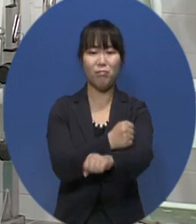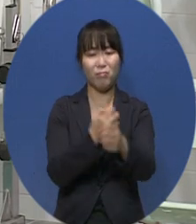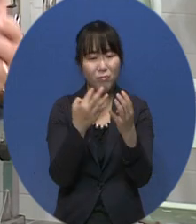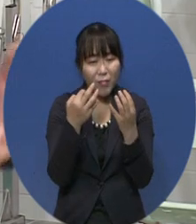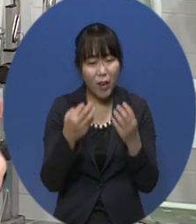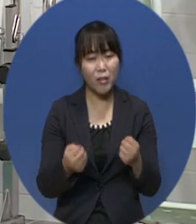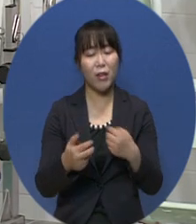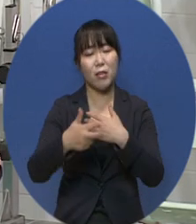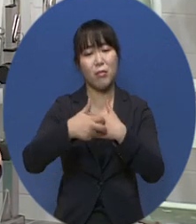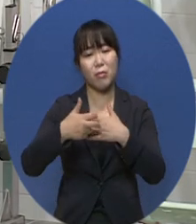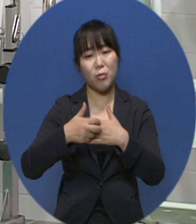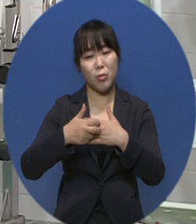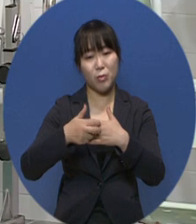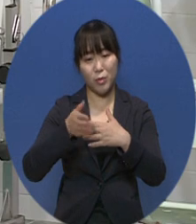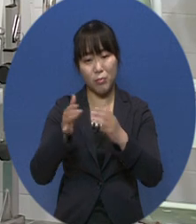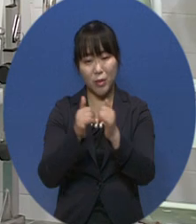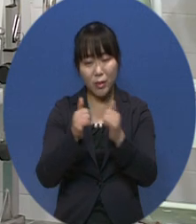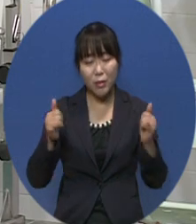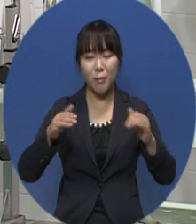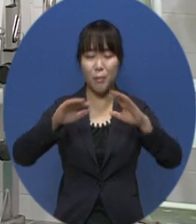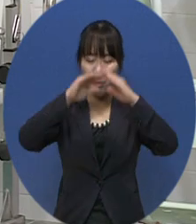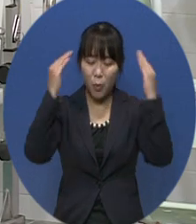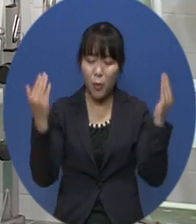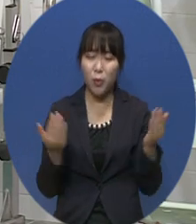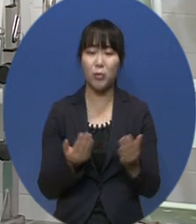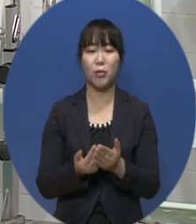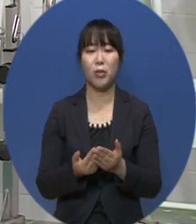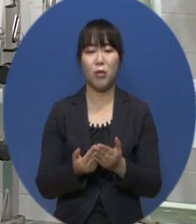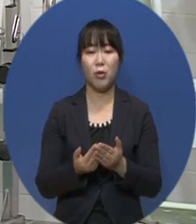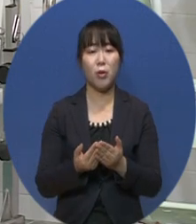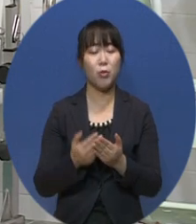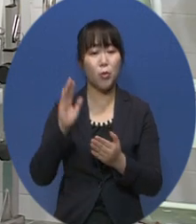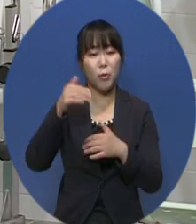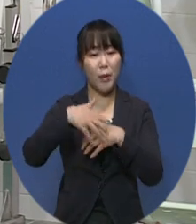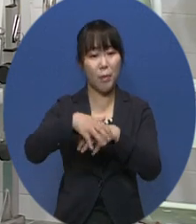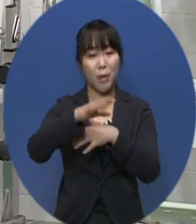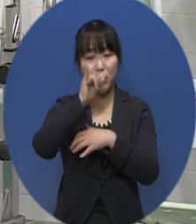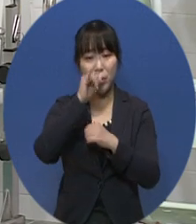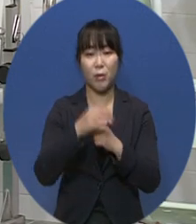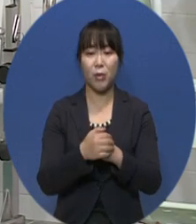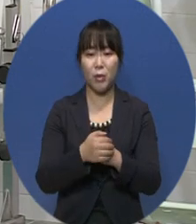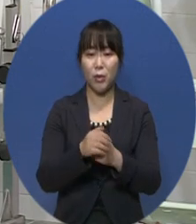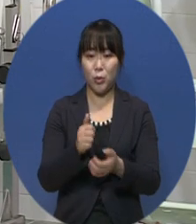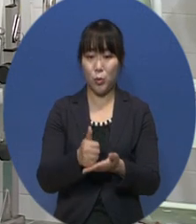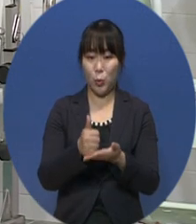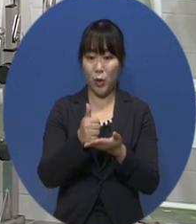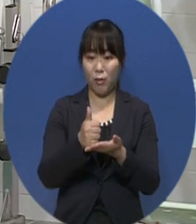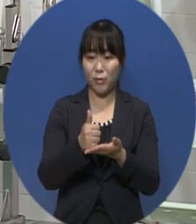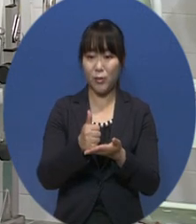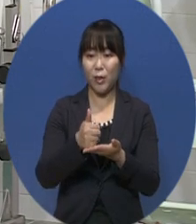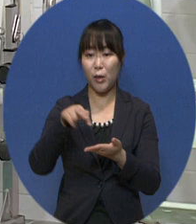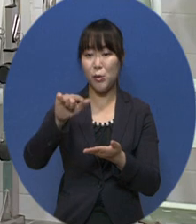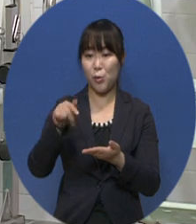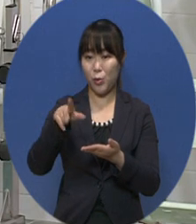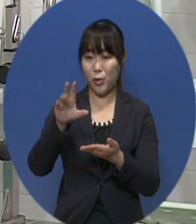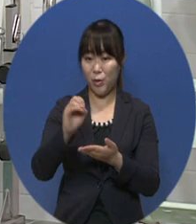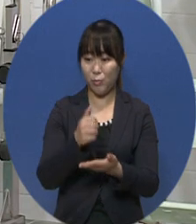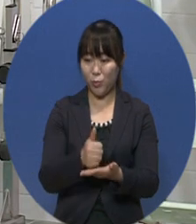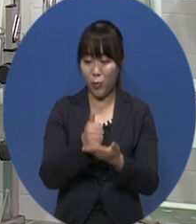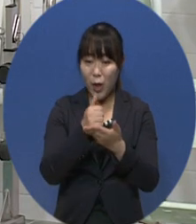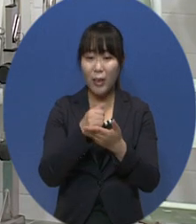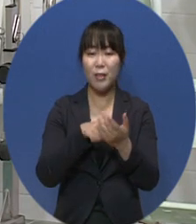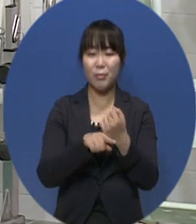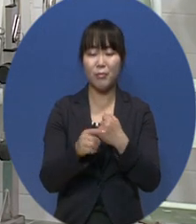정말 의료진 분들이 그래서 다 같이 요즘에 이제 캠페인도 하잖아요. 예, 존경하는 의미에 네. 예, 그리고 캠페인도 하는데